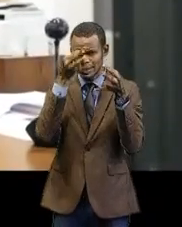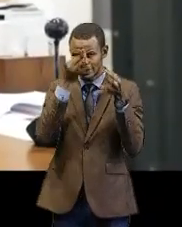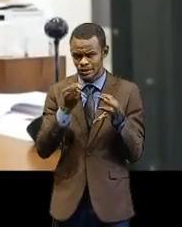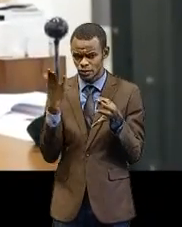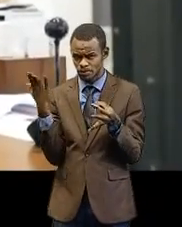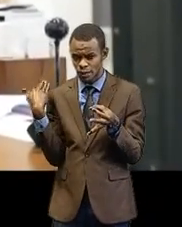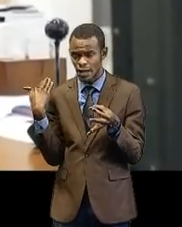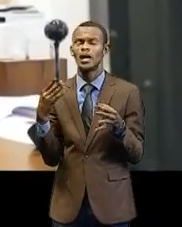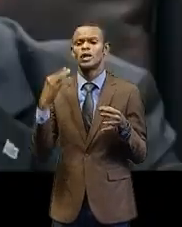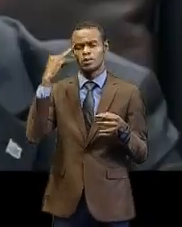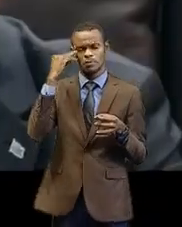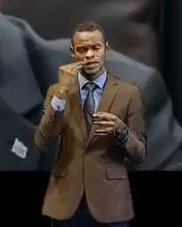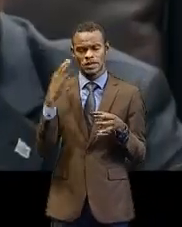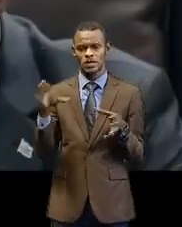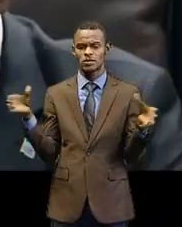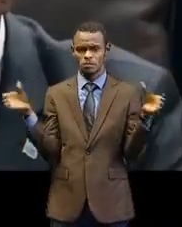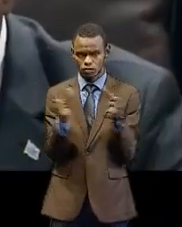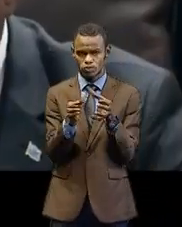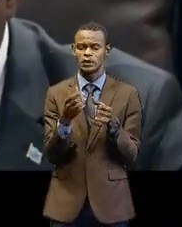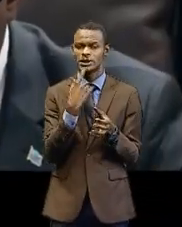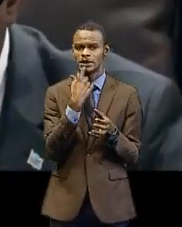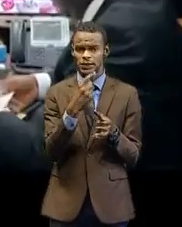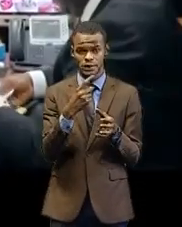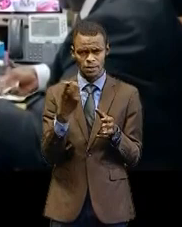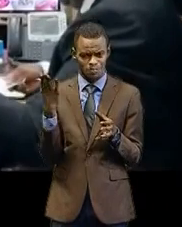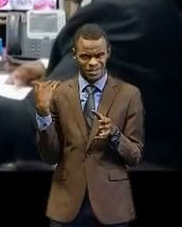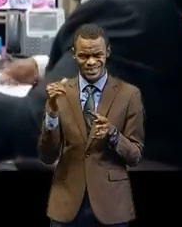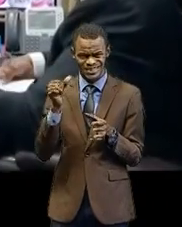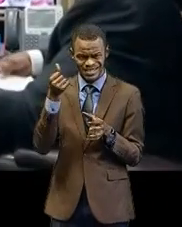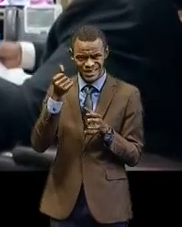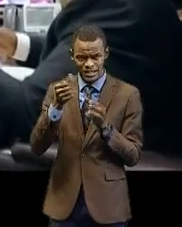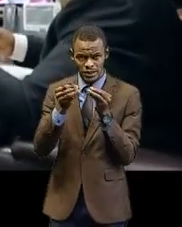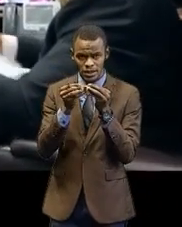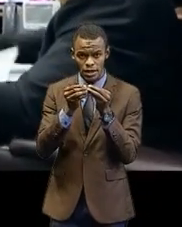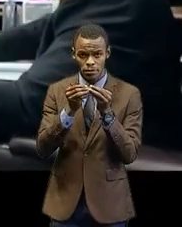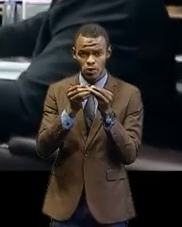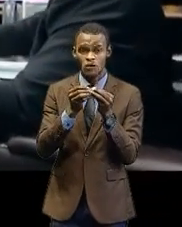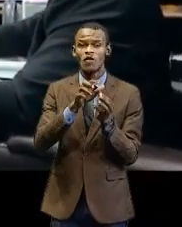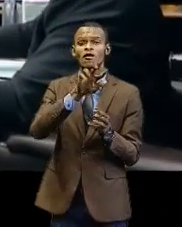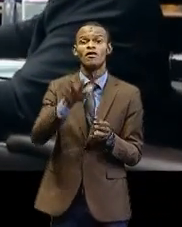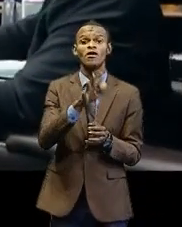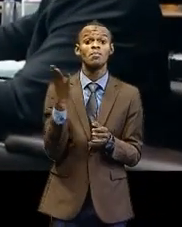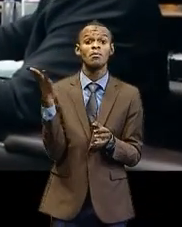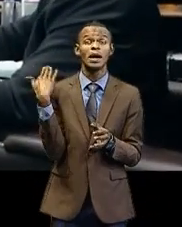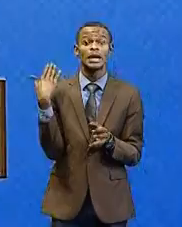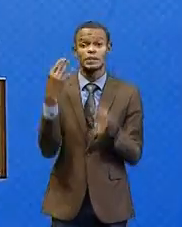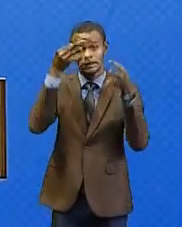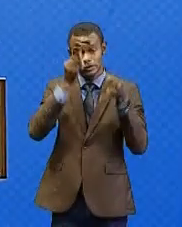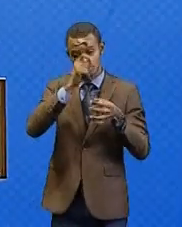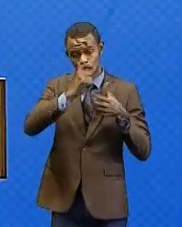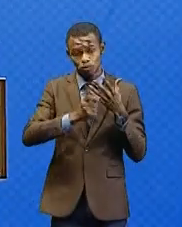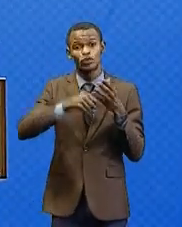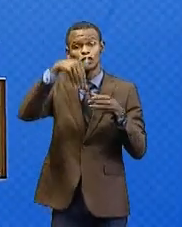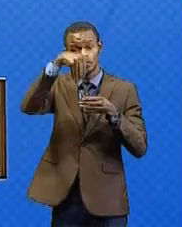le relevé des décisions prises lors de sa 10e réunion tenue le vendredi 2 juillet 2021.